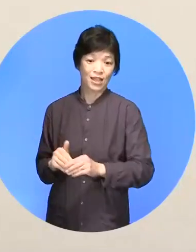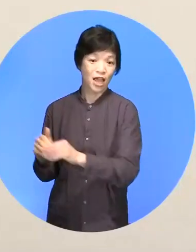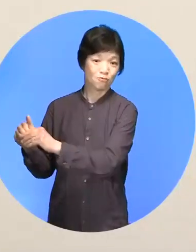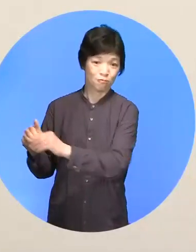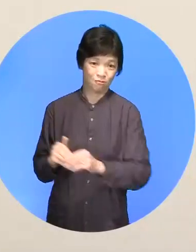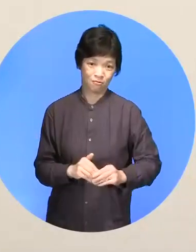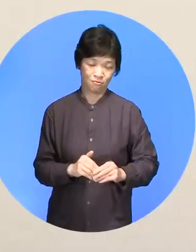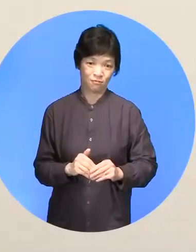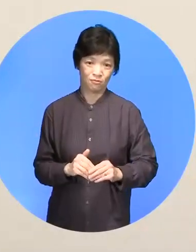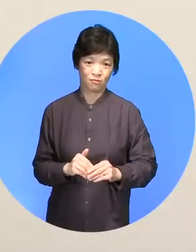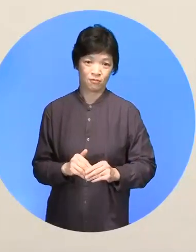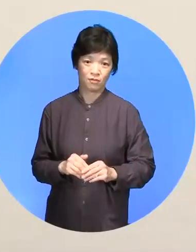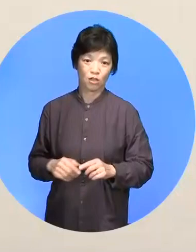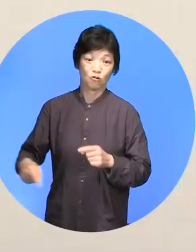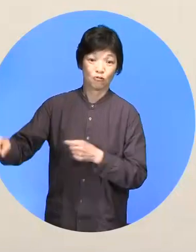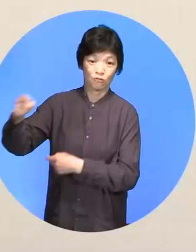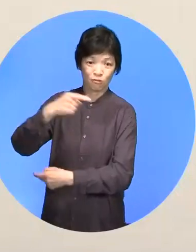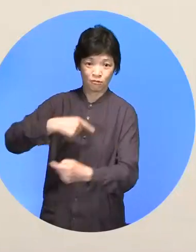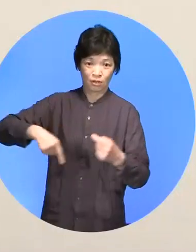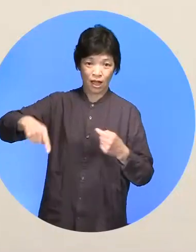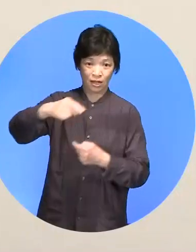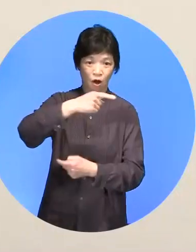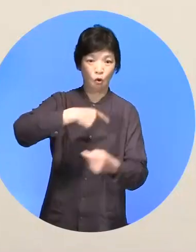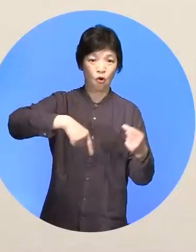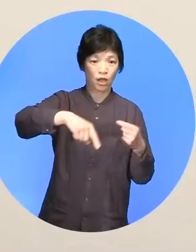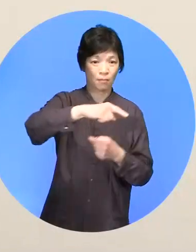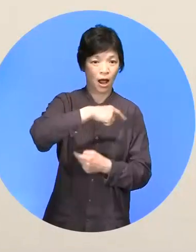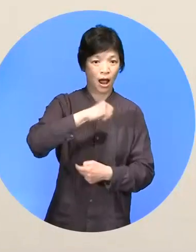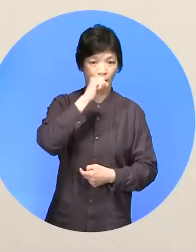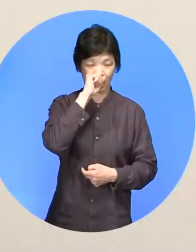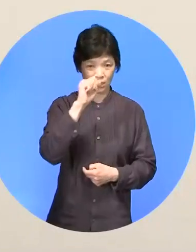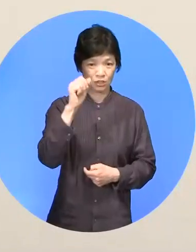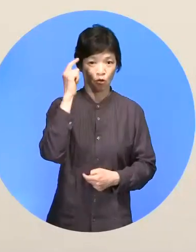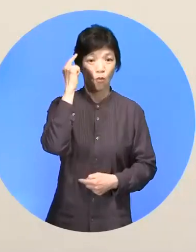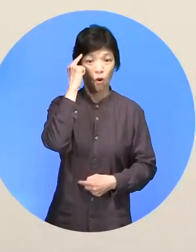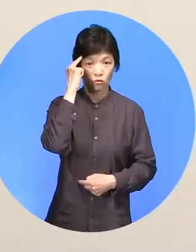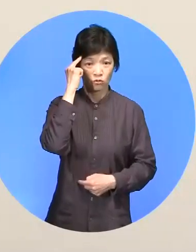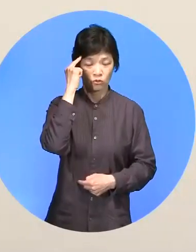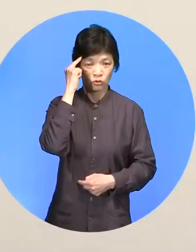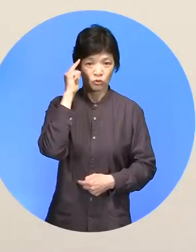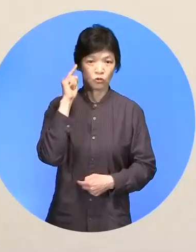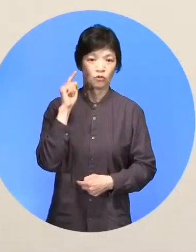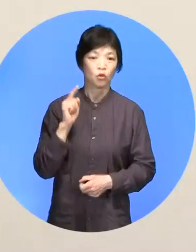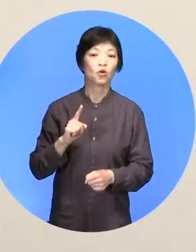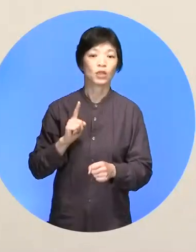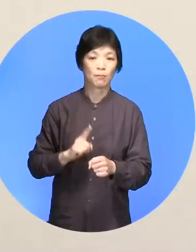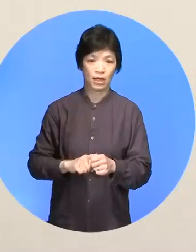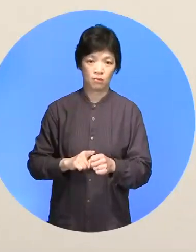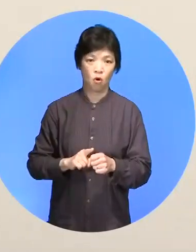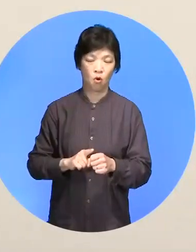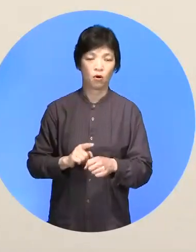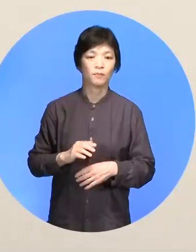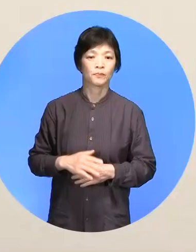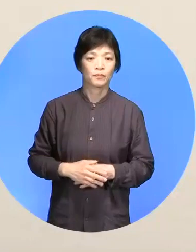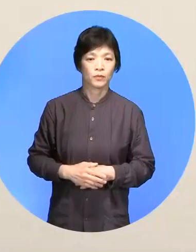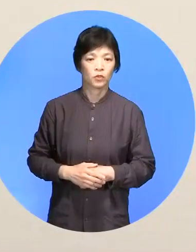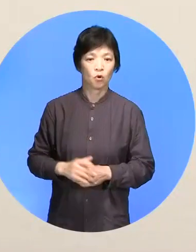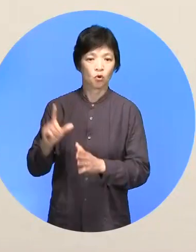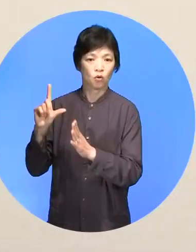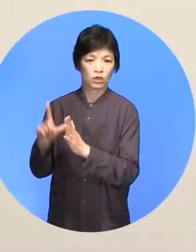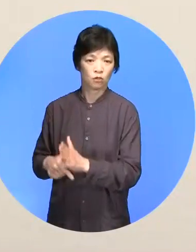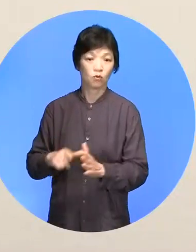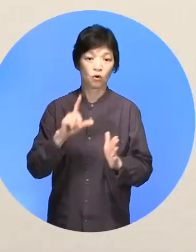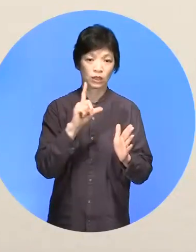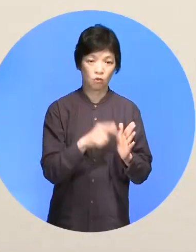用してもらうと、そういう循環がですね、ずっと起こってくればいいなと思います。そのためにもいろんなですね、その時々の